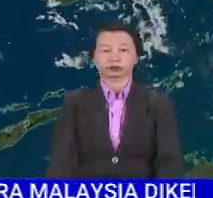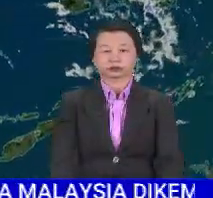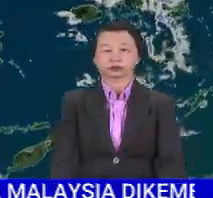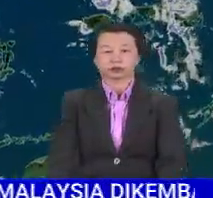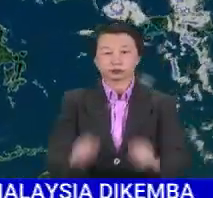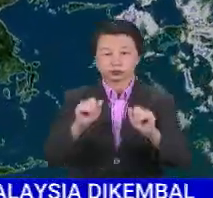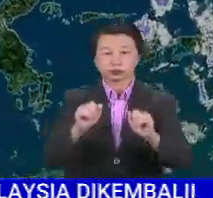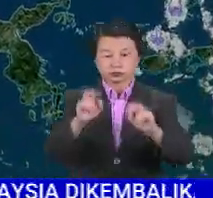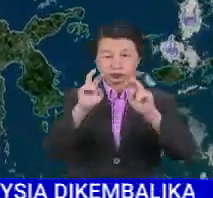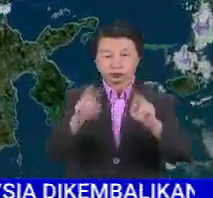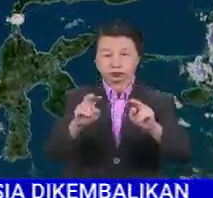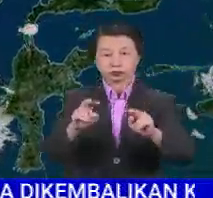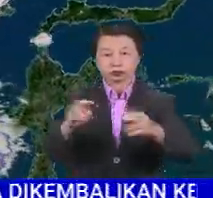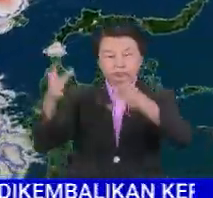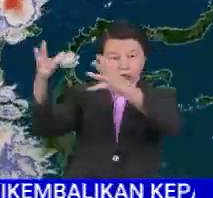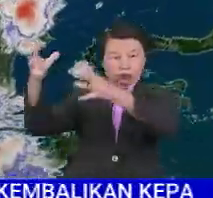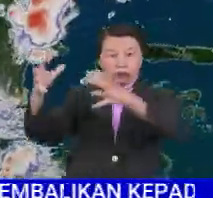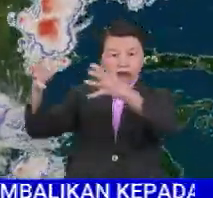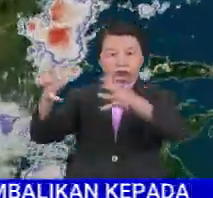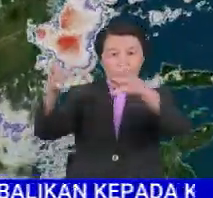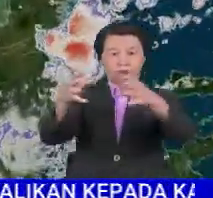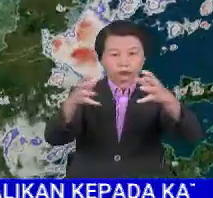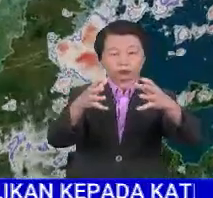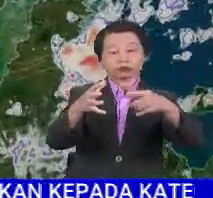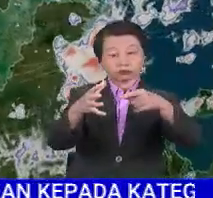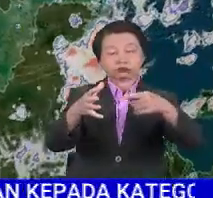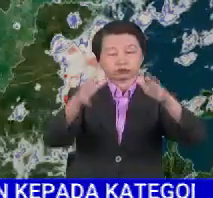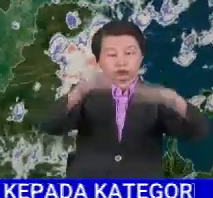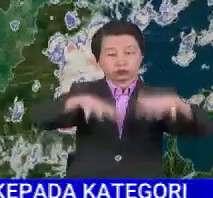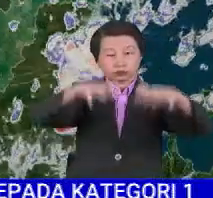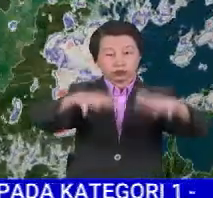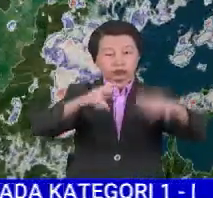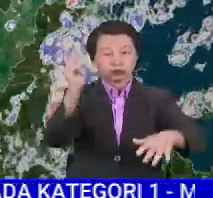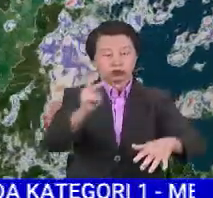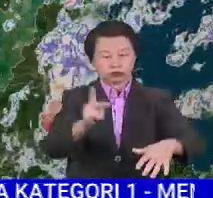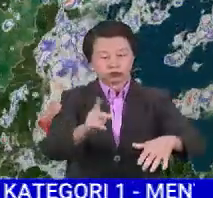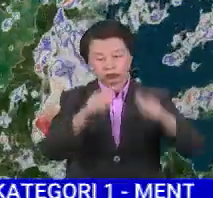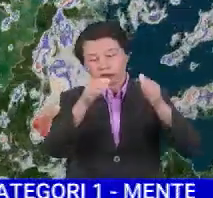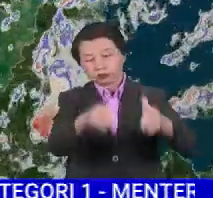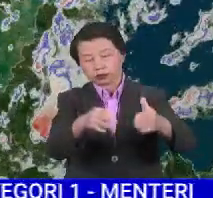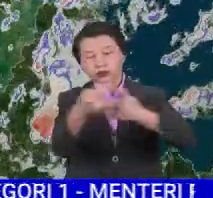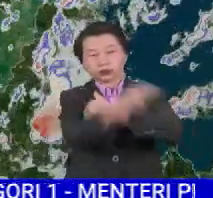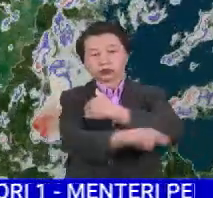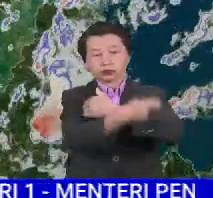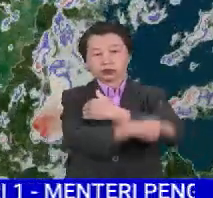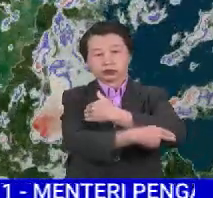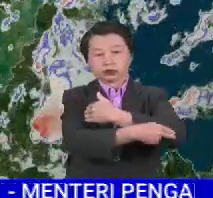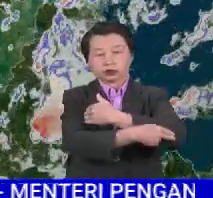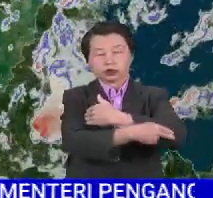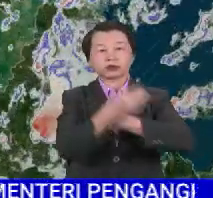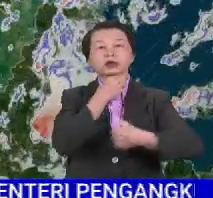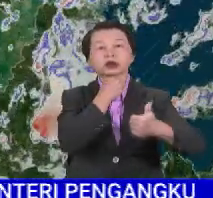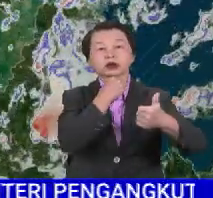Dapat dilihat, titupan awan aktif membawa hujan dan ribut petir lebih tertumpu di negeri